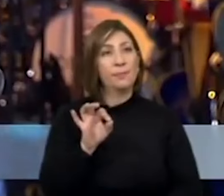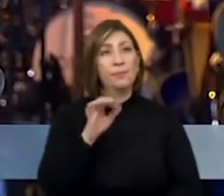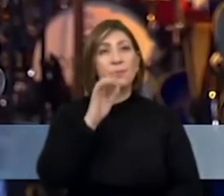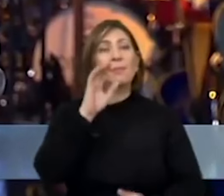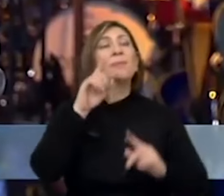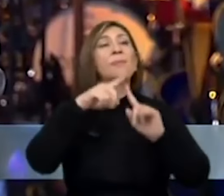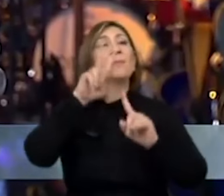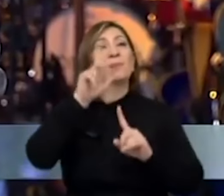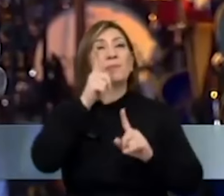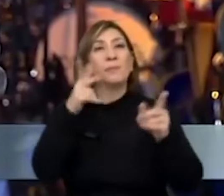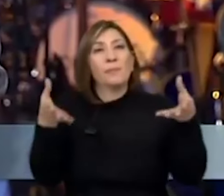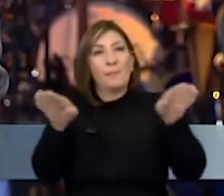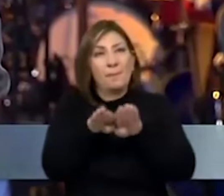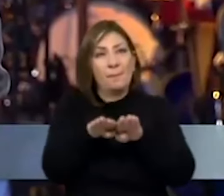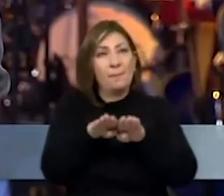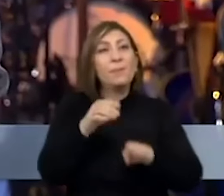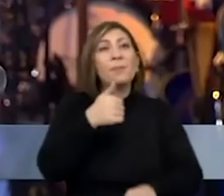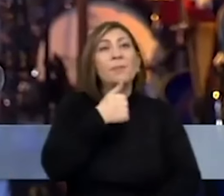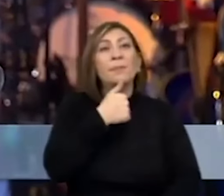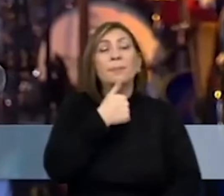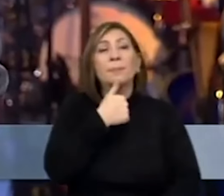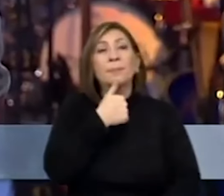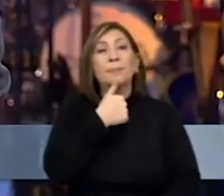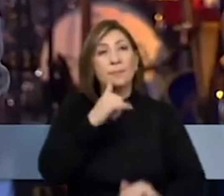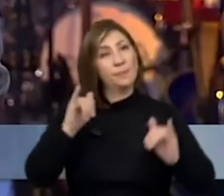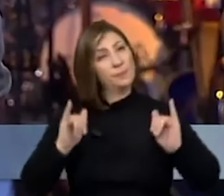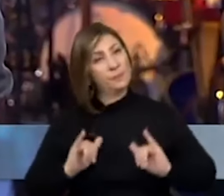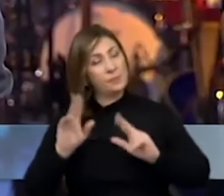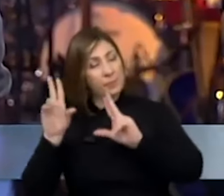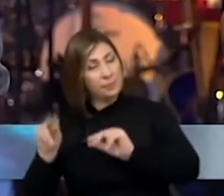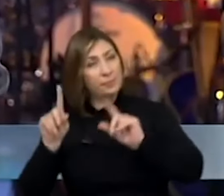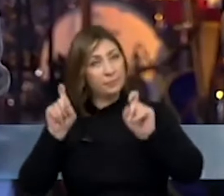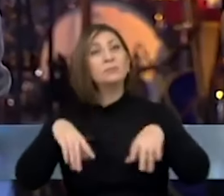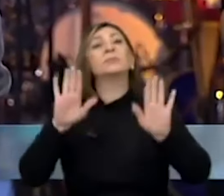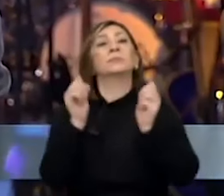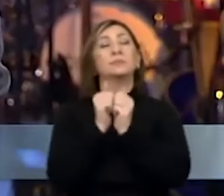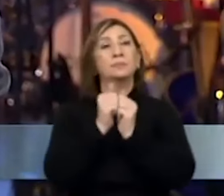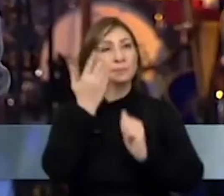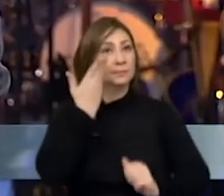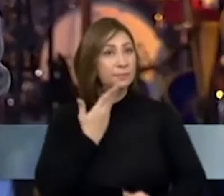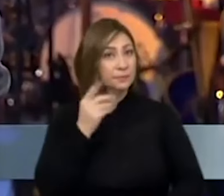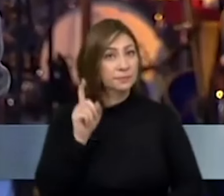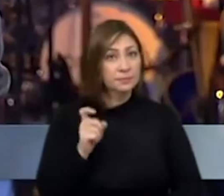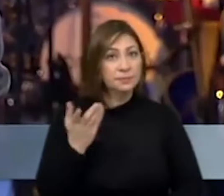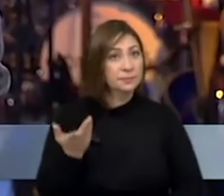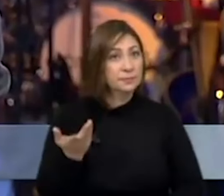Televizyonun sesini kıstım. Kıstınız. Babanız istirahat mı ediyor yoksa sizinle beraber programı mı